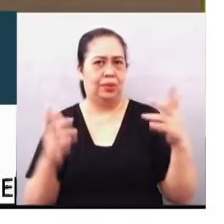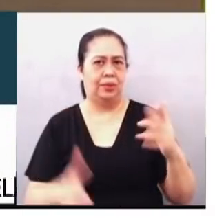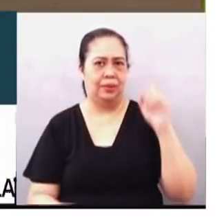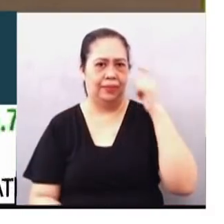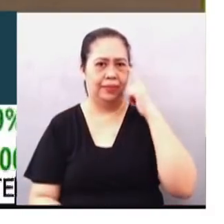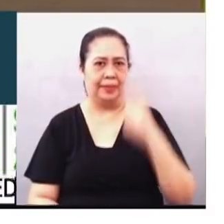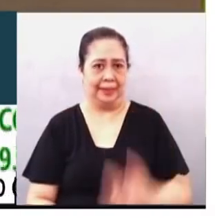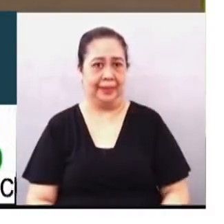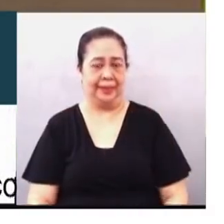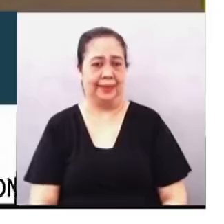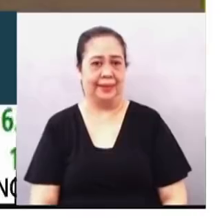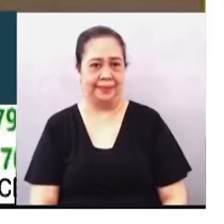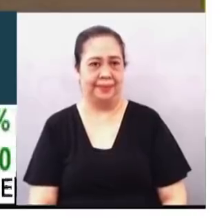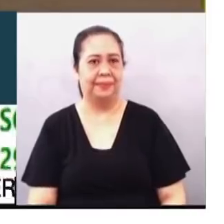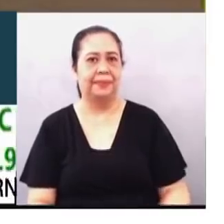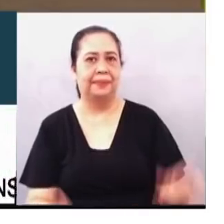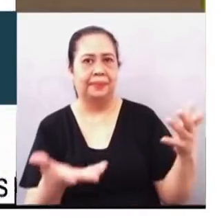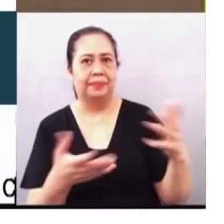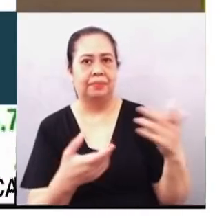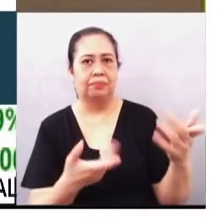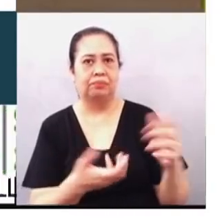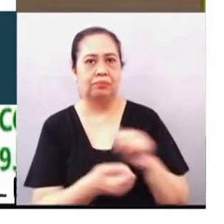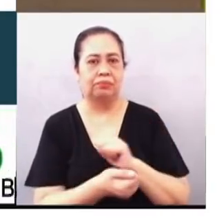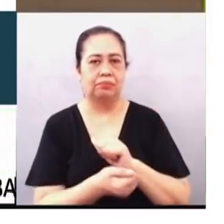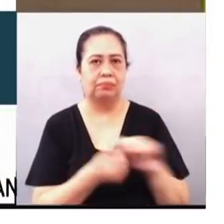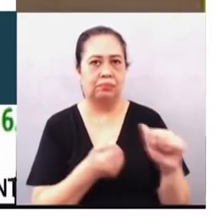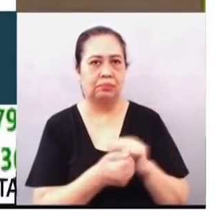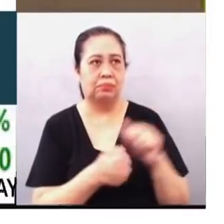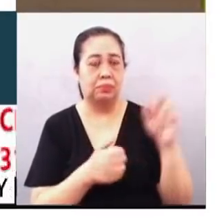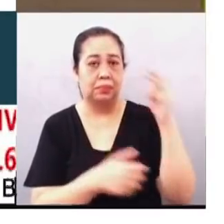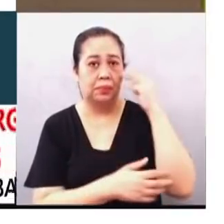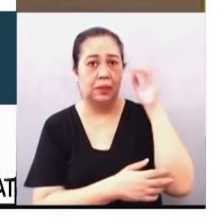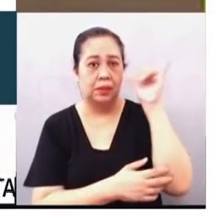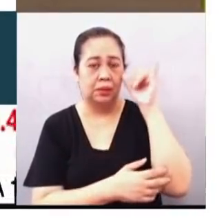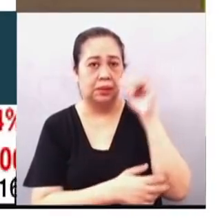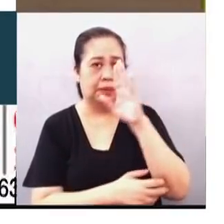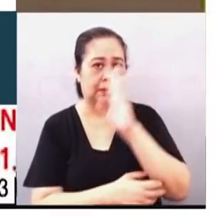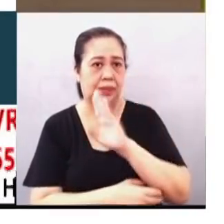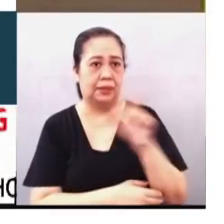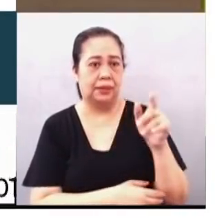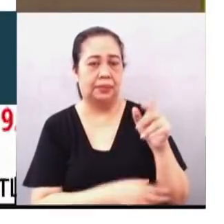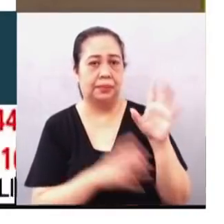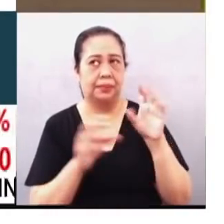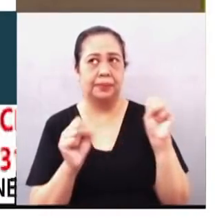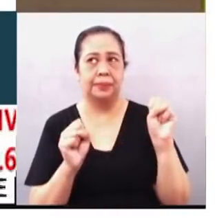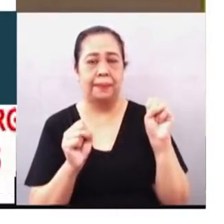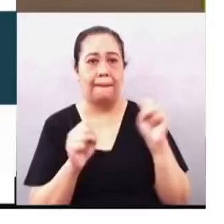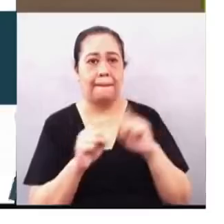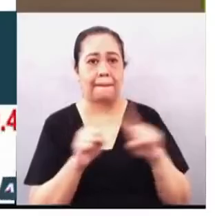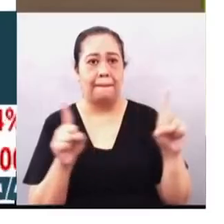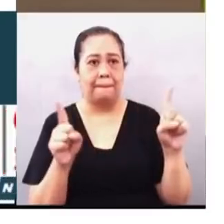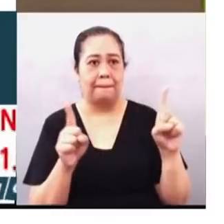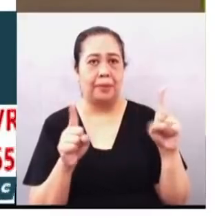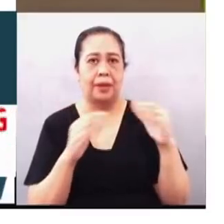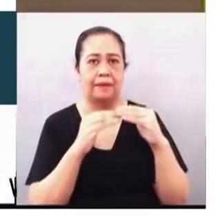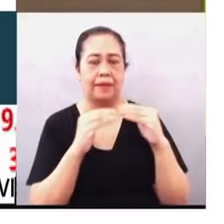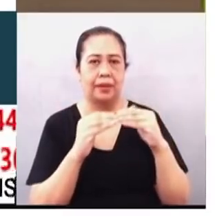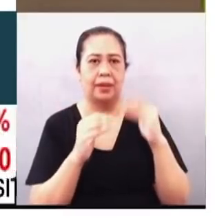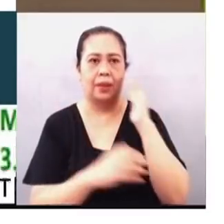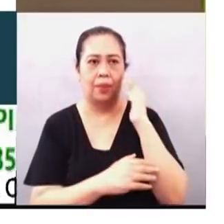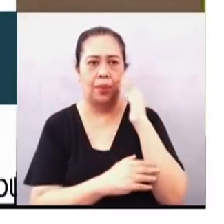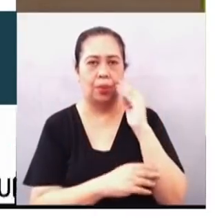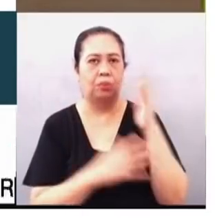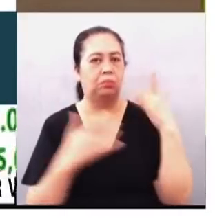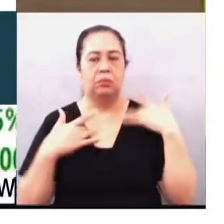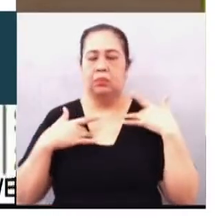gagawin, sisirain. Kapag masira yan si Michael Yang, sira rin si Pangulo. Pero in fairness, alam ko, walang pakialam si